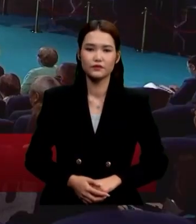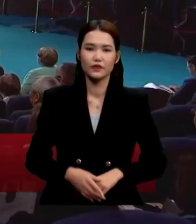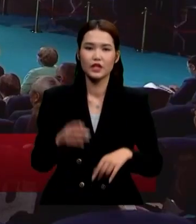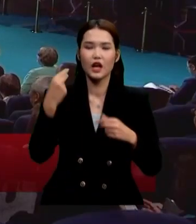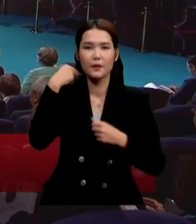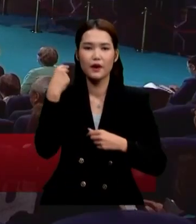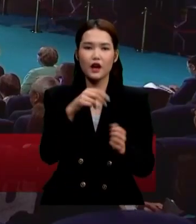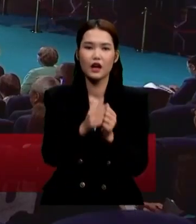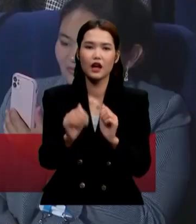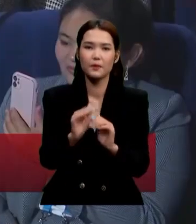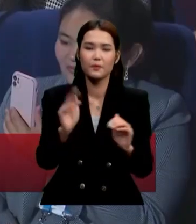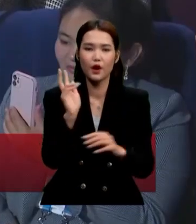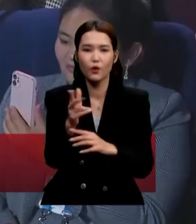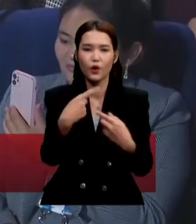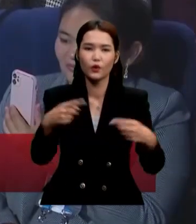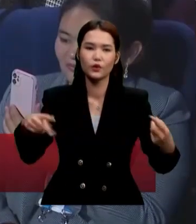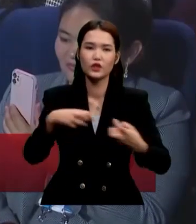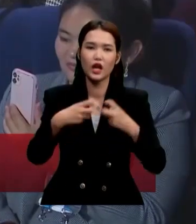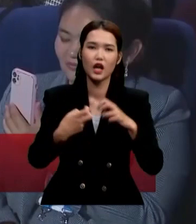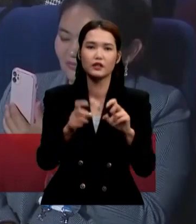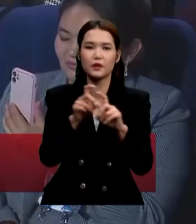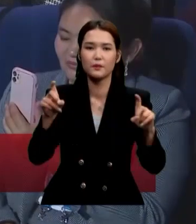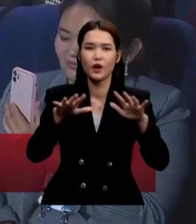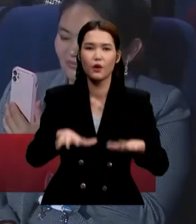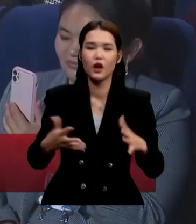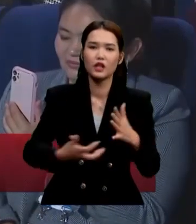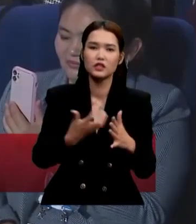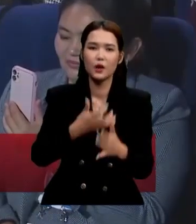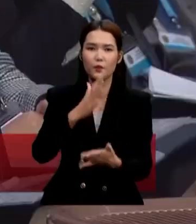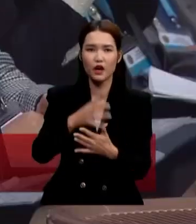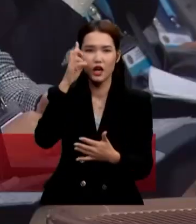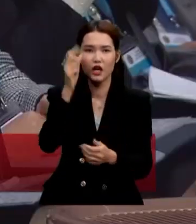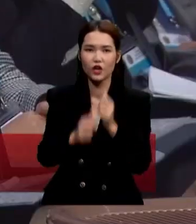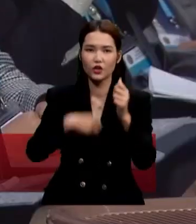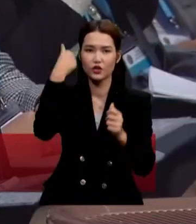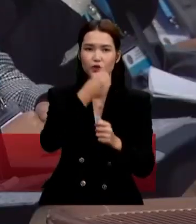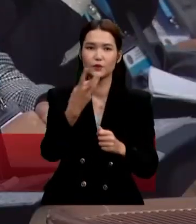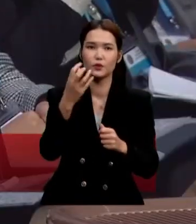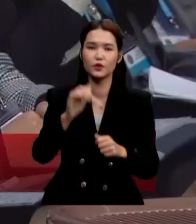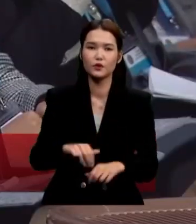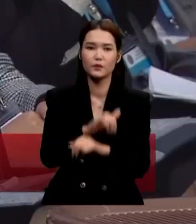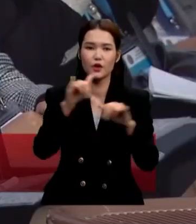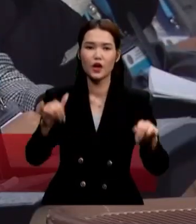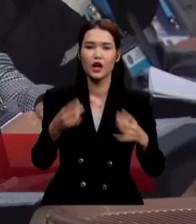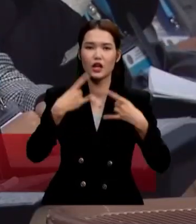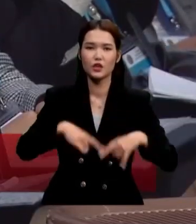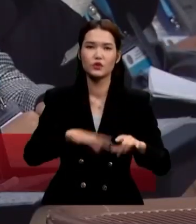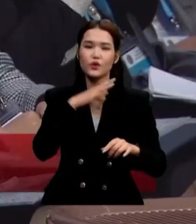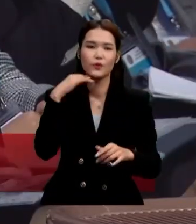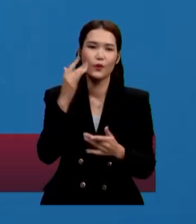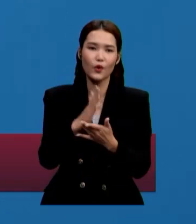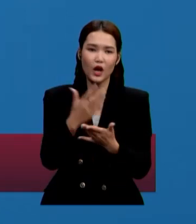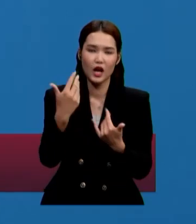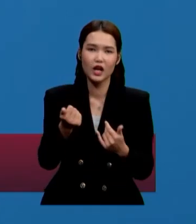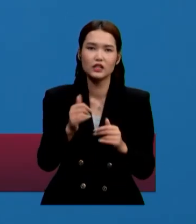Президент айрықша тоқталған өзекті мәселенің бірі мектептегі орын тапшылығы. Елімізде жыл сайын 400 мыңнан астам бала дүниеге келеді.